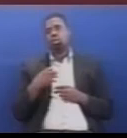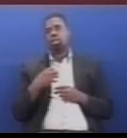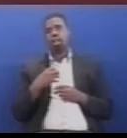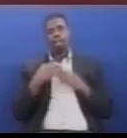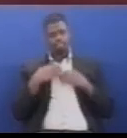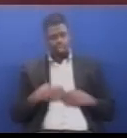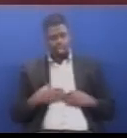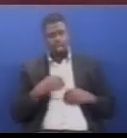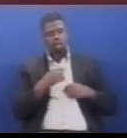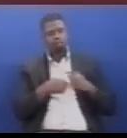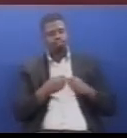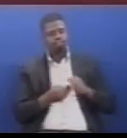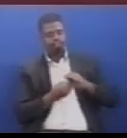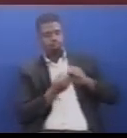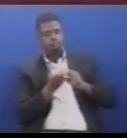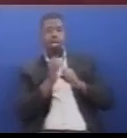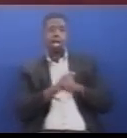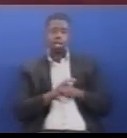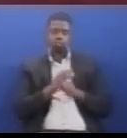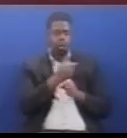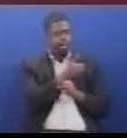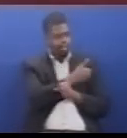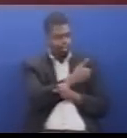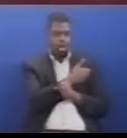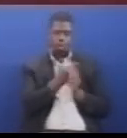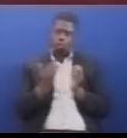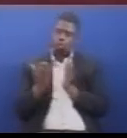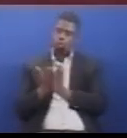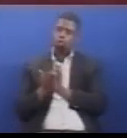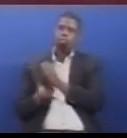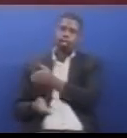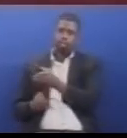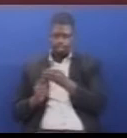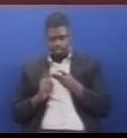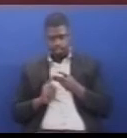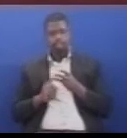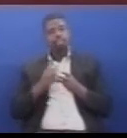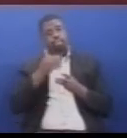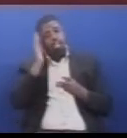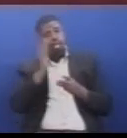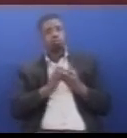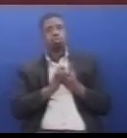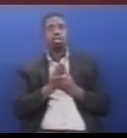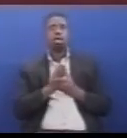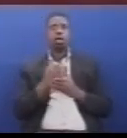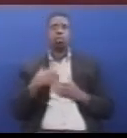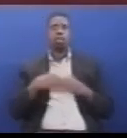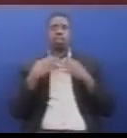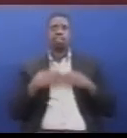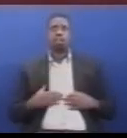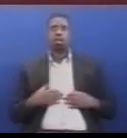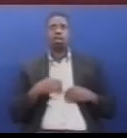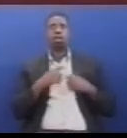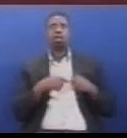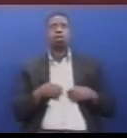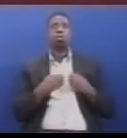wataalamu wa tiba wanaosomea shahada za uzamili na uzamivu. Che, serikali kupitia Wizara ya Afya imekuwa ikiendelea kutoa